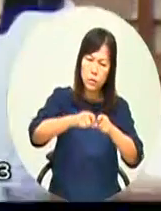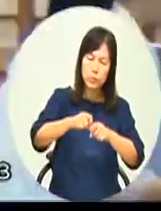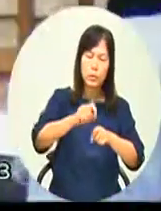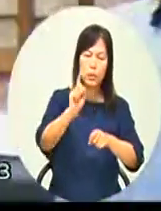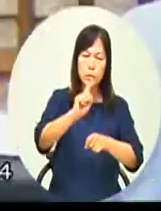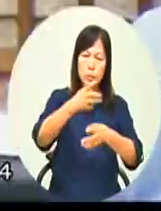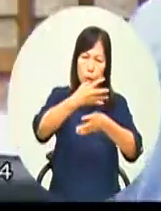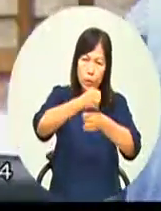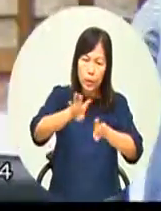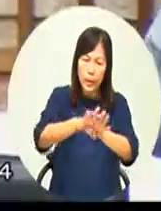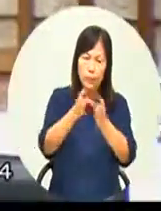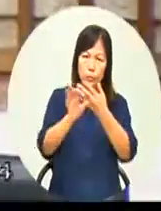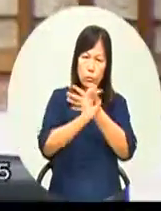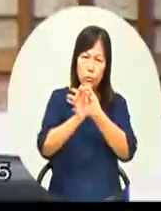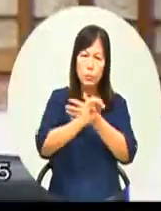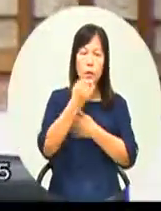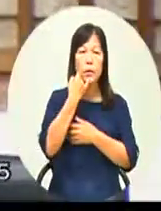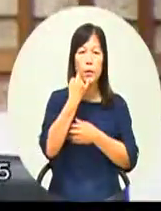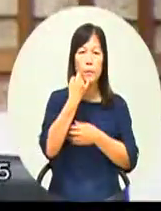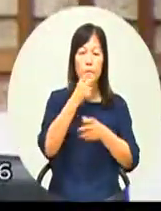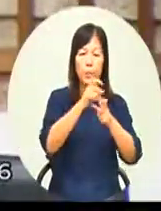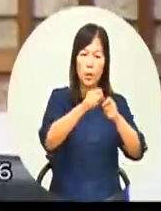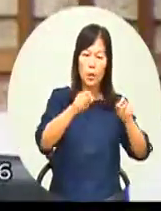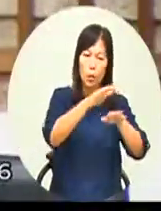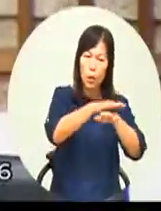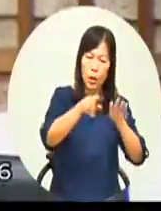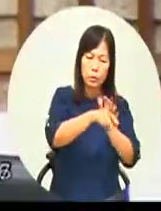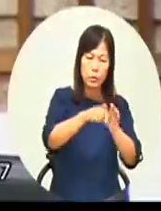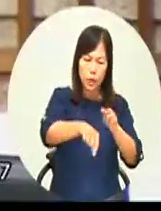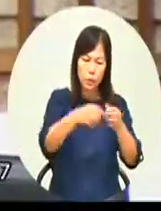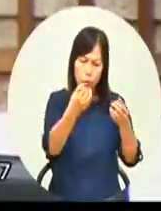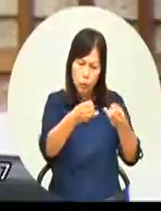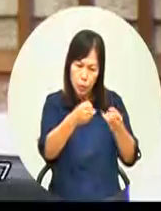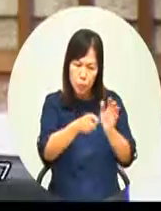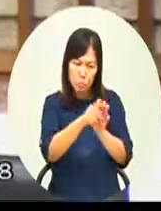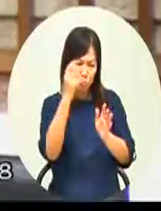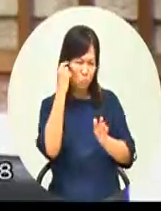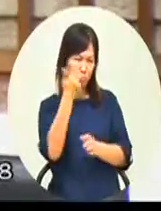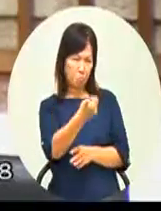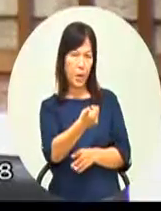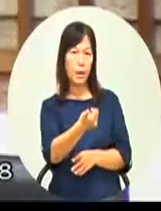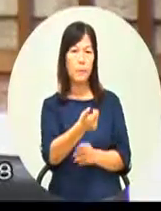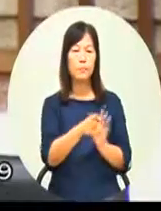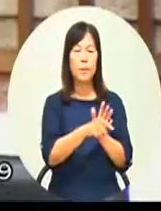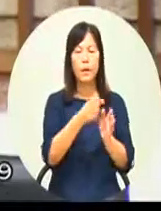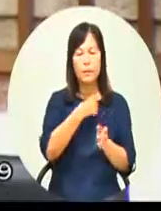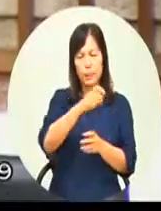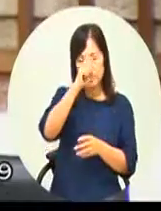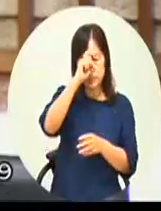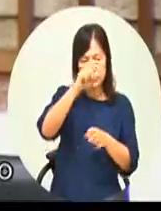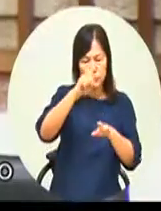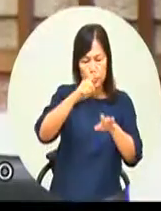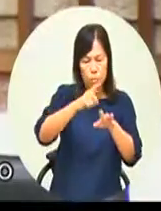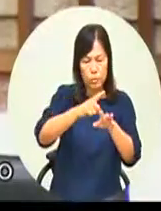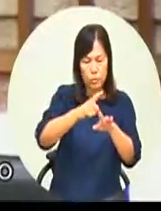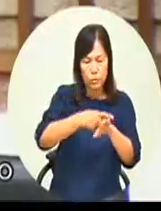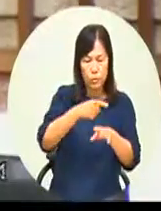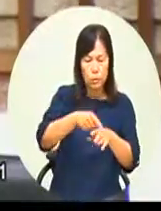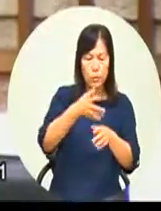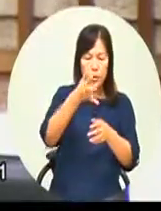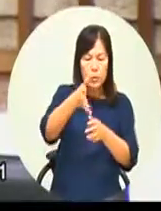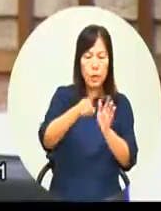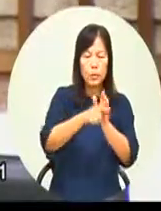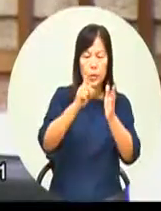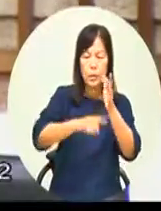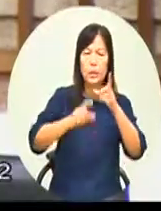以试办？因为从永安地区的成效看起来是非常好的，所以我从这一方面请局长做一个简